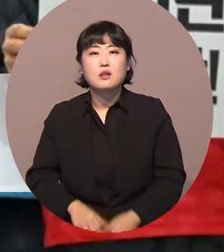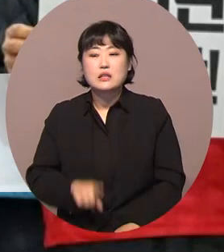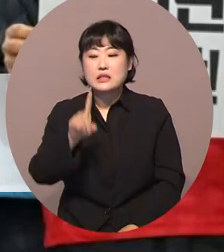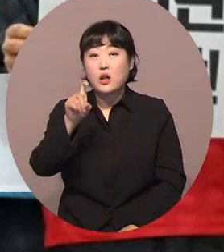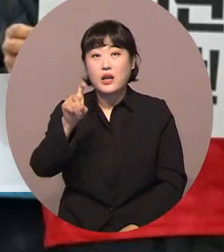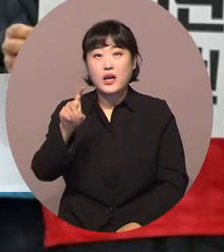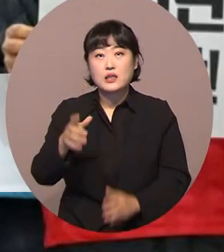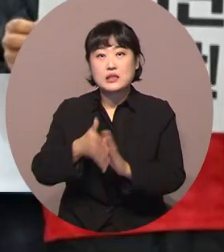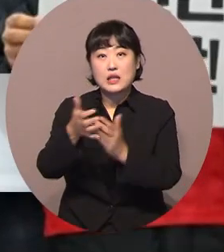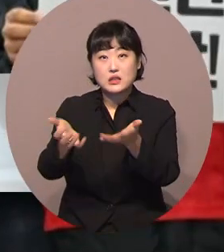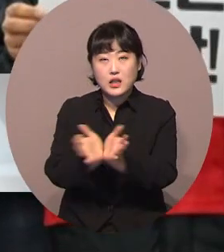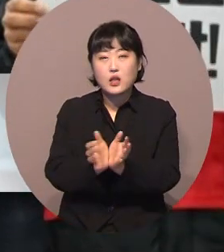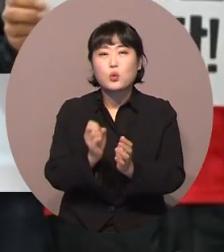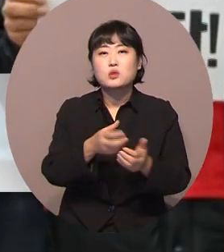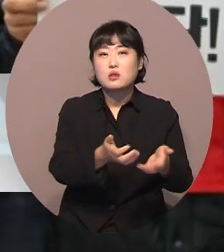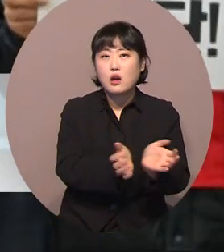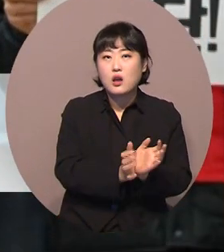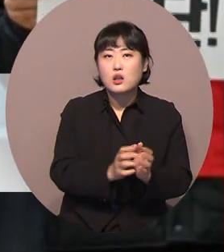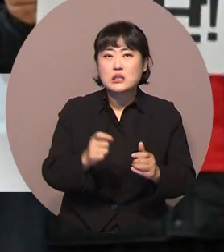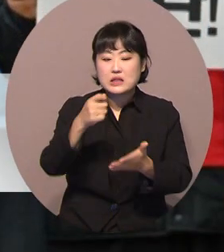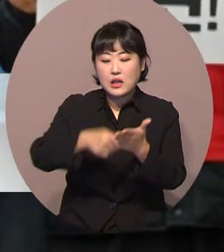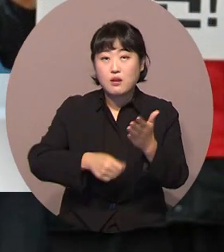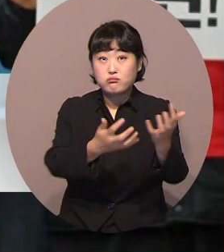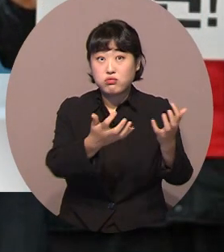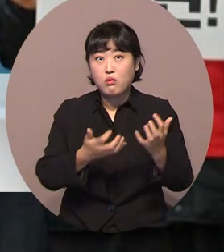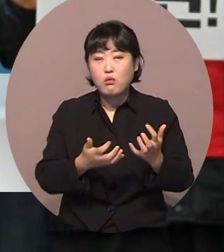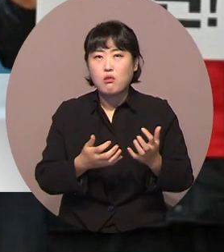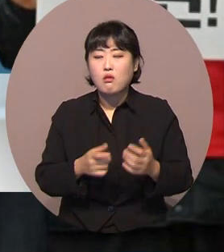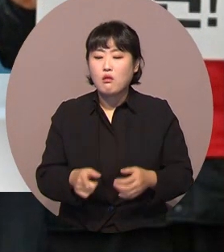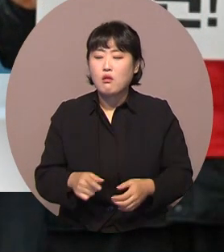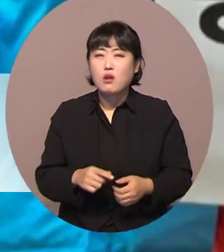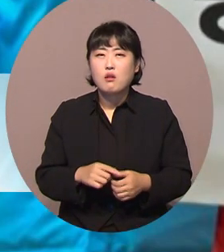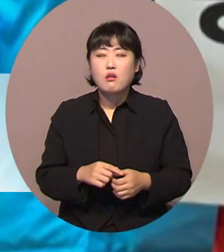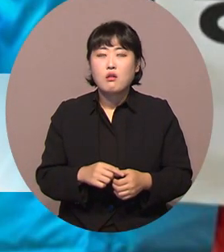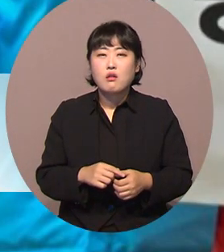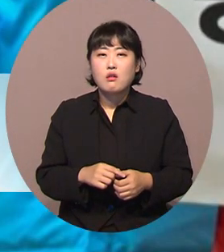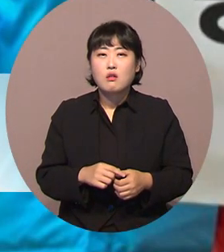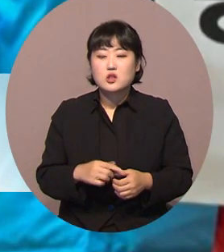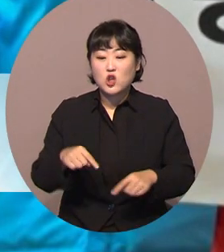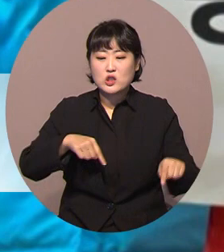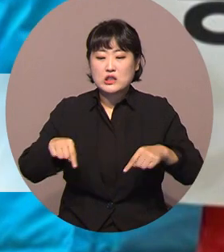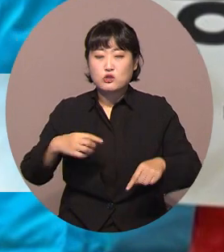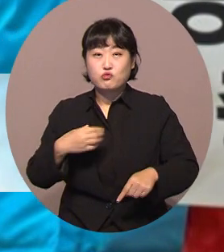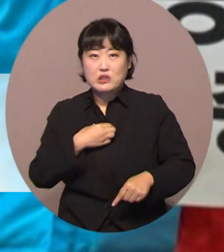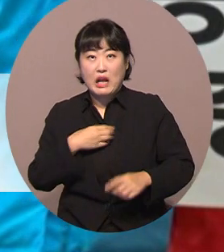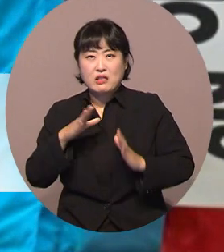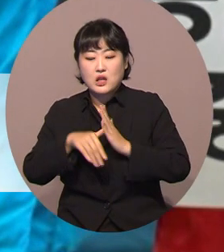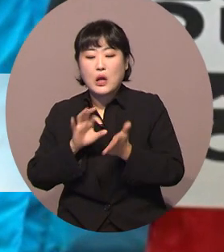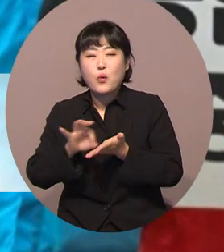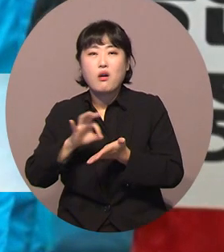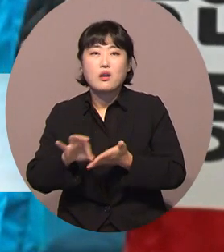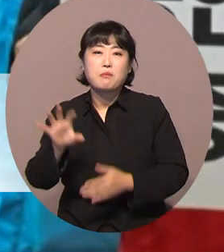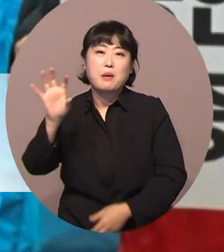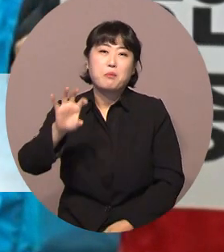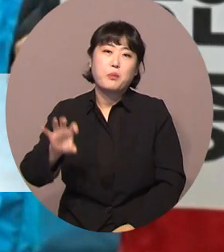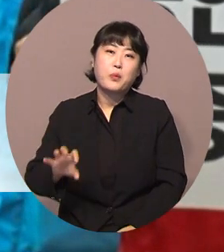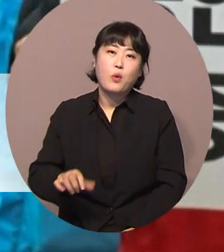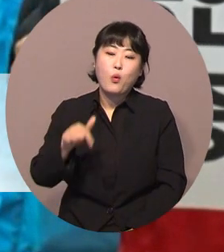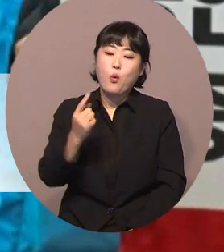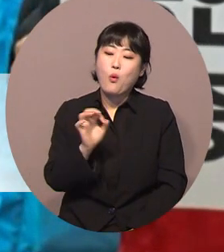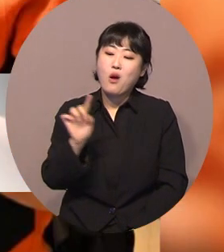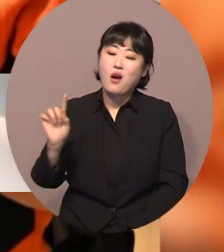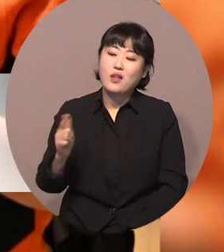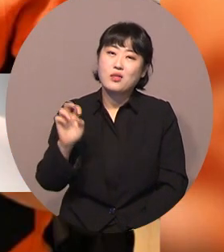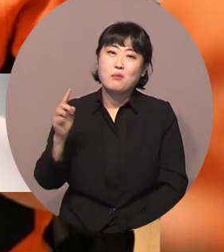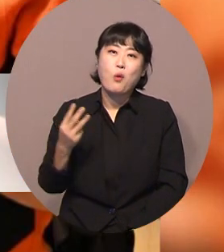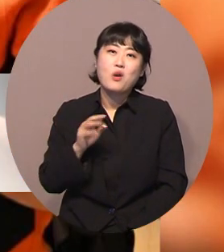시민사회단체와 정당은 기자 회견을 열고 반민주 정권들이 정치적 위기에 몰렸을 때 썼던 전형적인 공안 몰리를